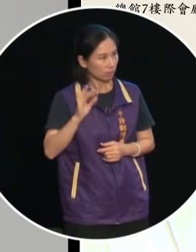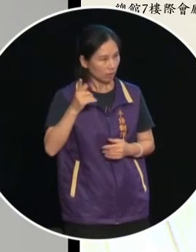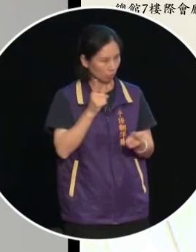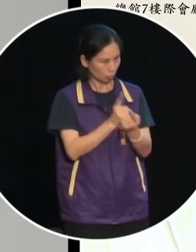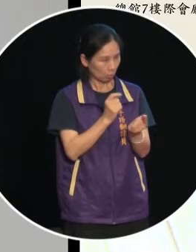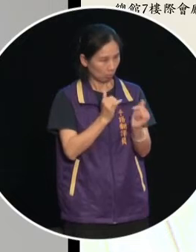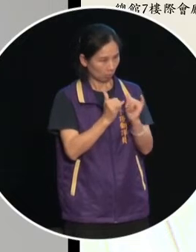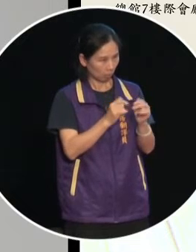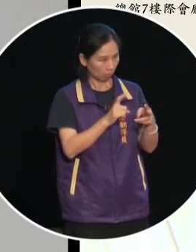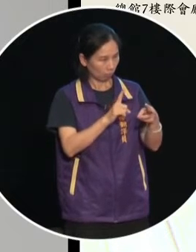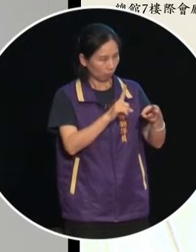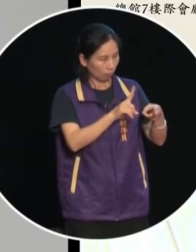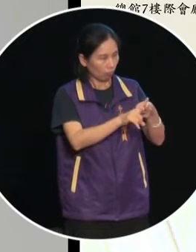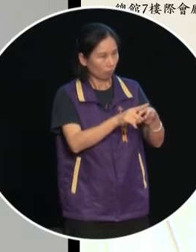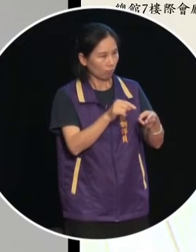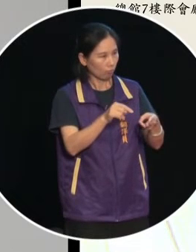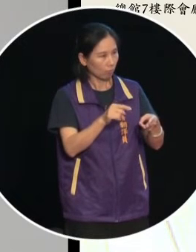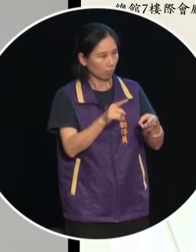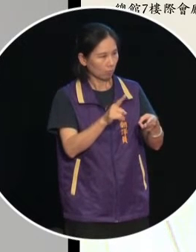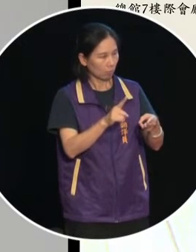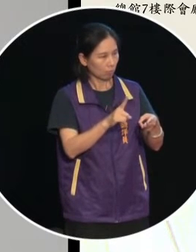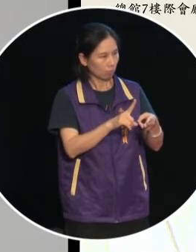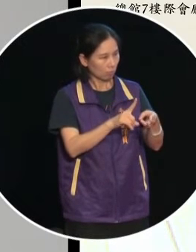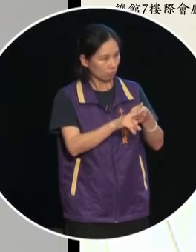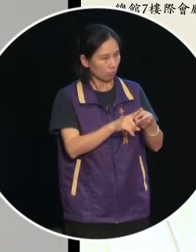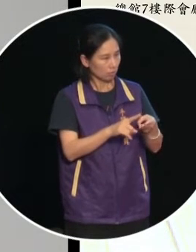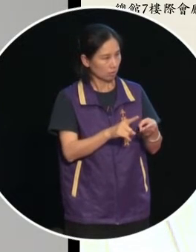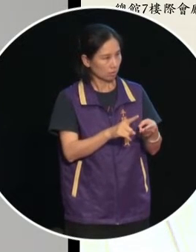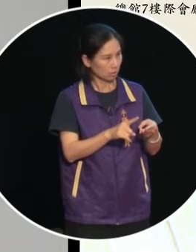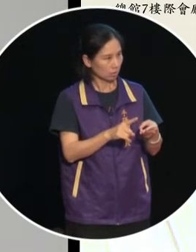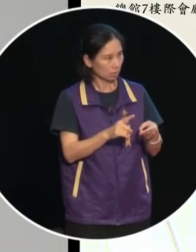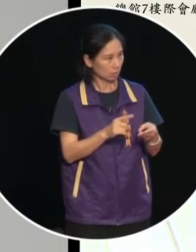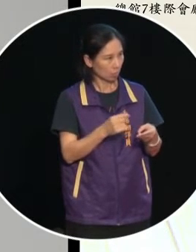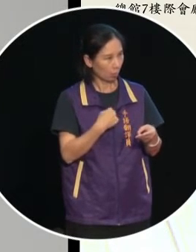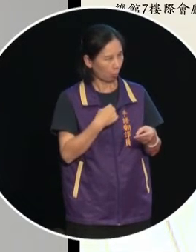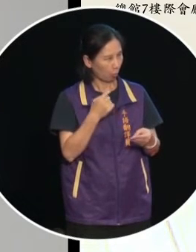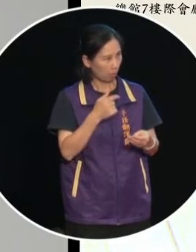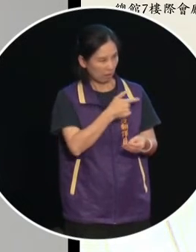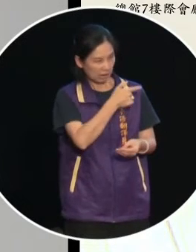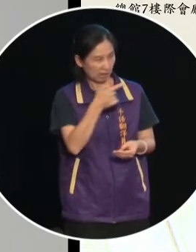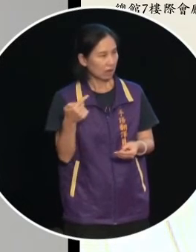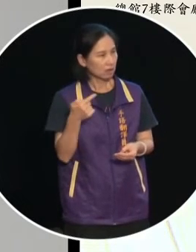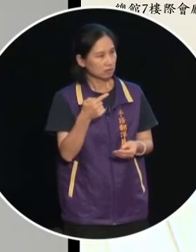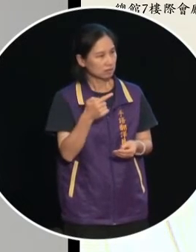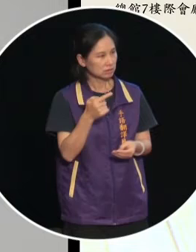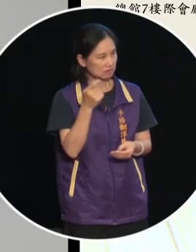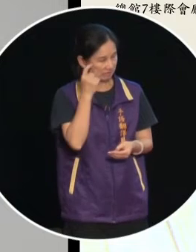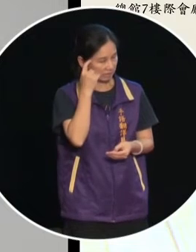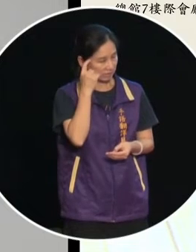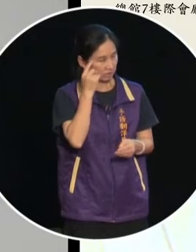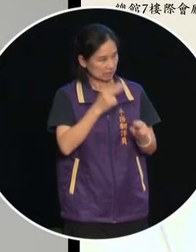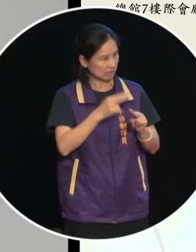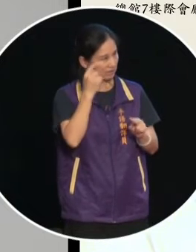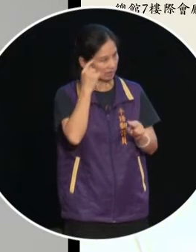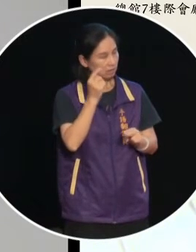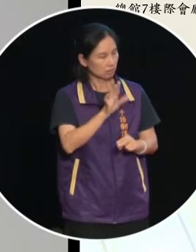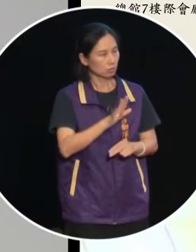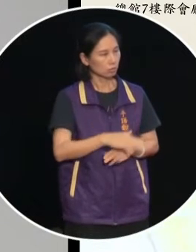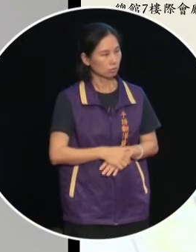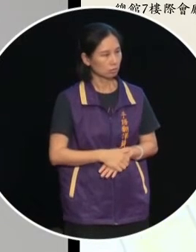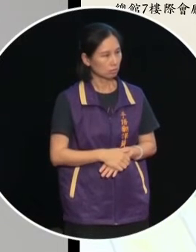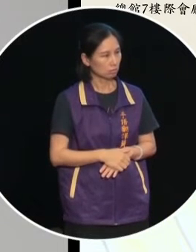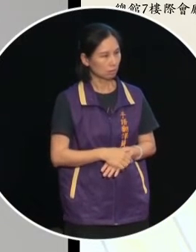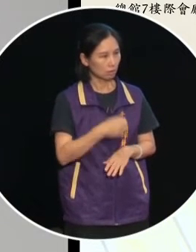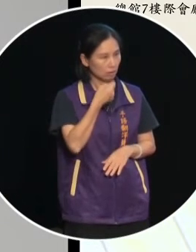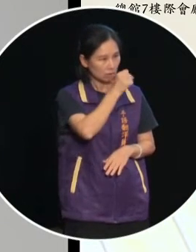主，尤其是欧洲，对民主非常有强烈的信念。那他们看到台湾的这个民主实现，台